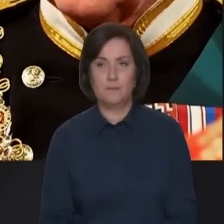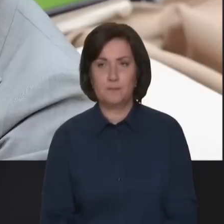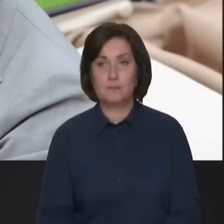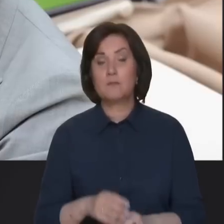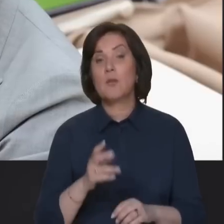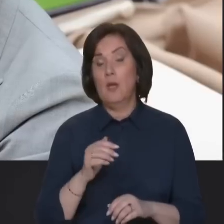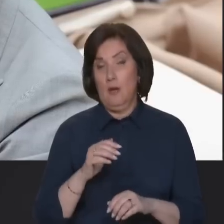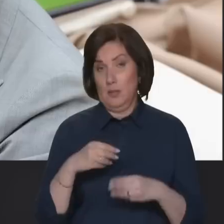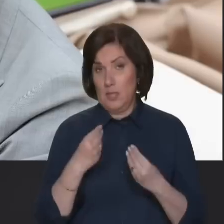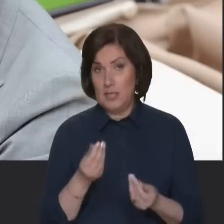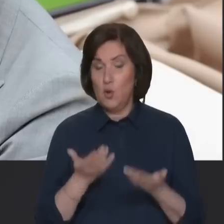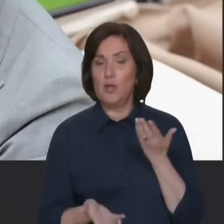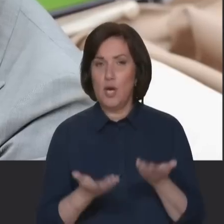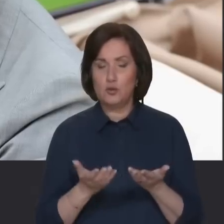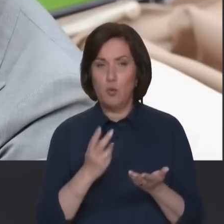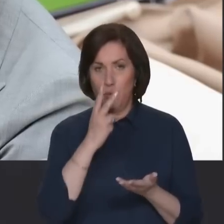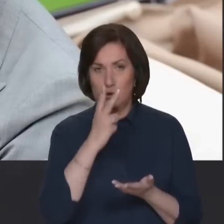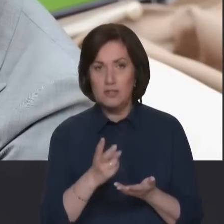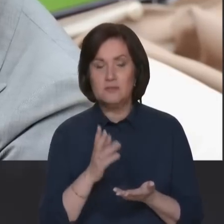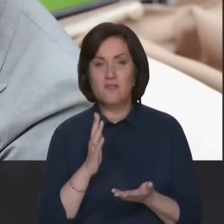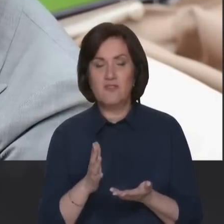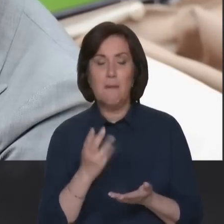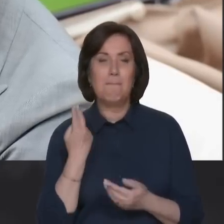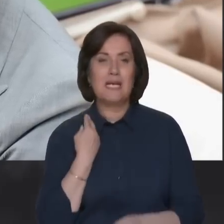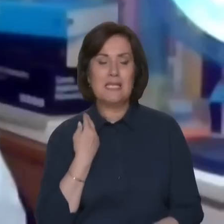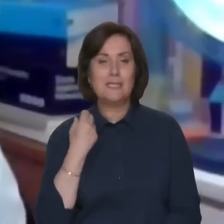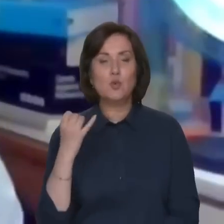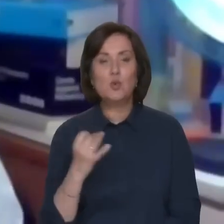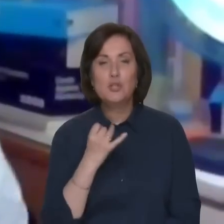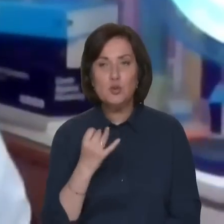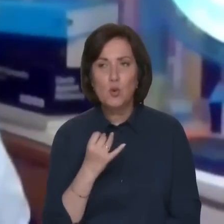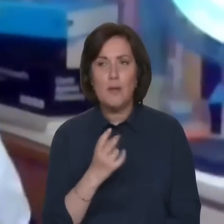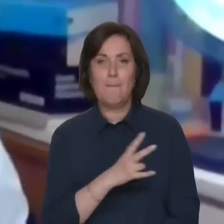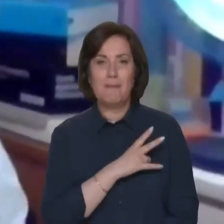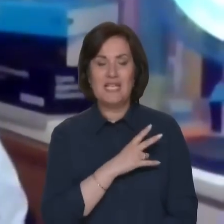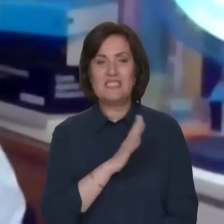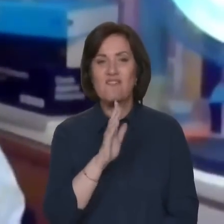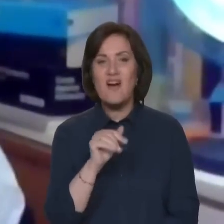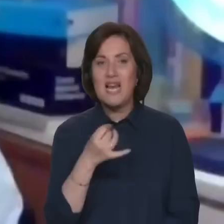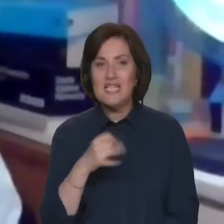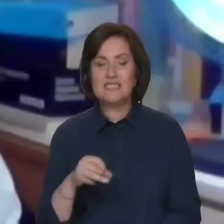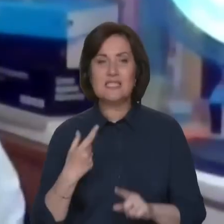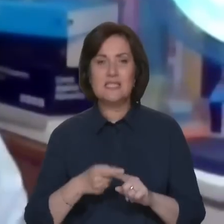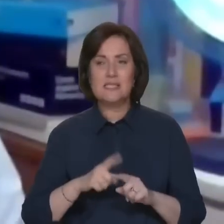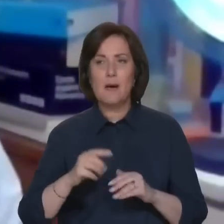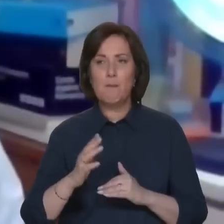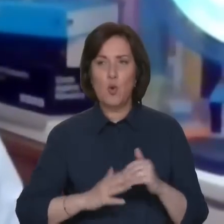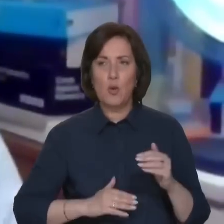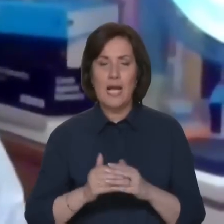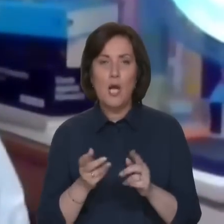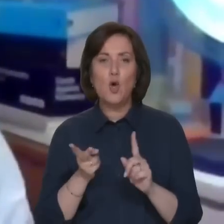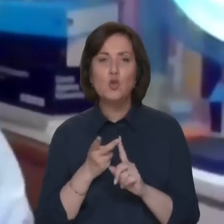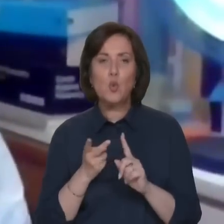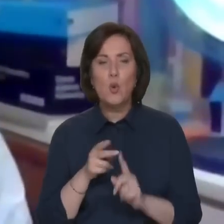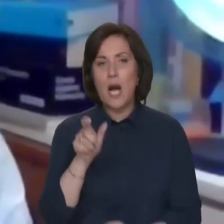Цей титул по факту дає, якщо ми подивимось в британську історію, принц Валійський – це практично